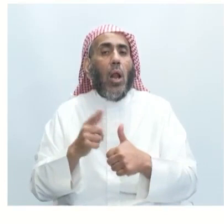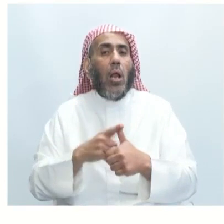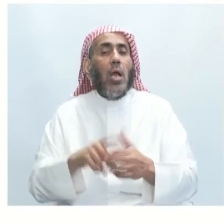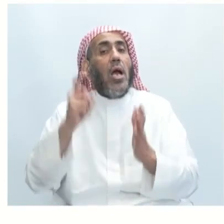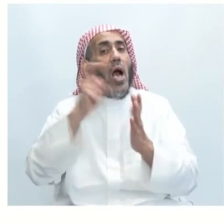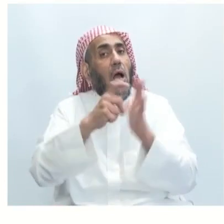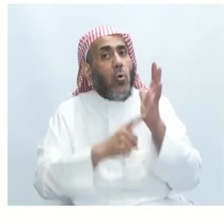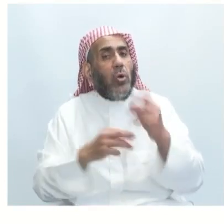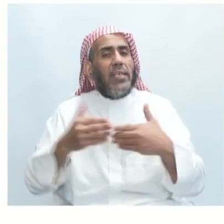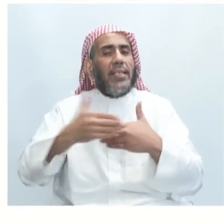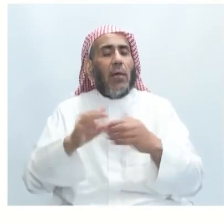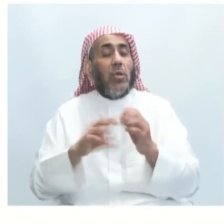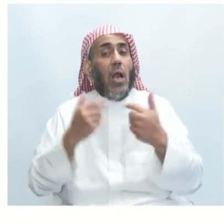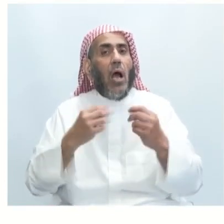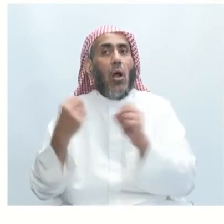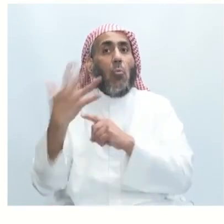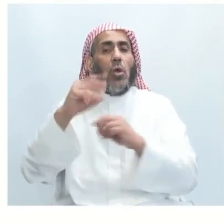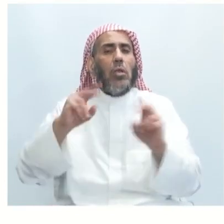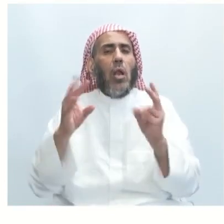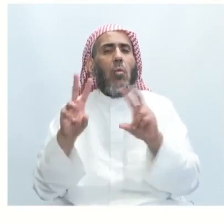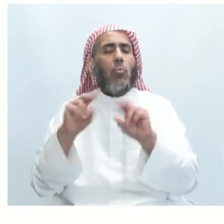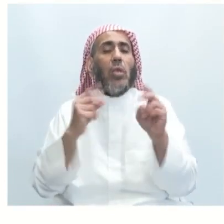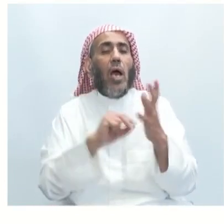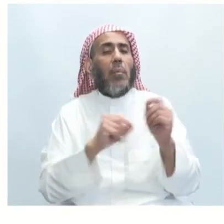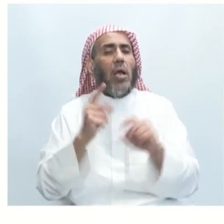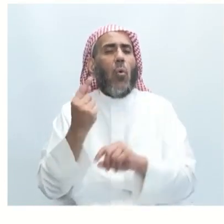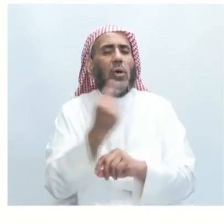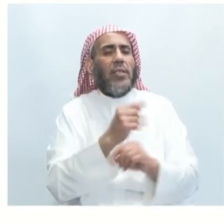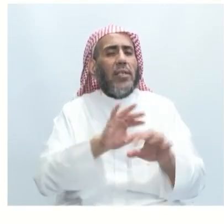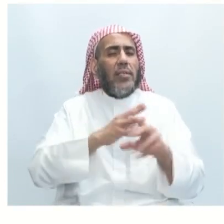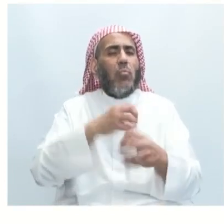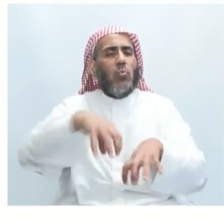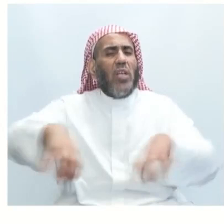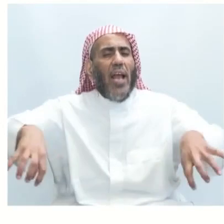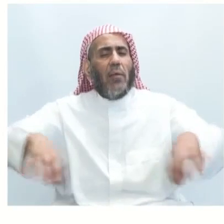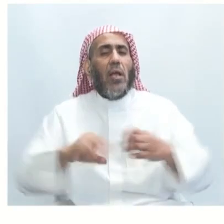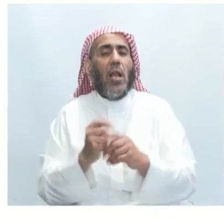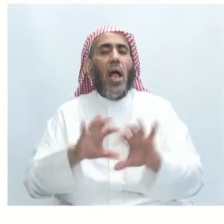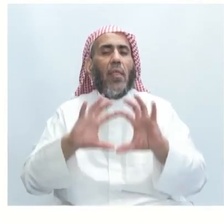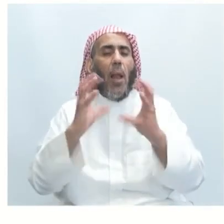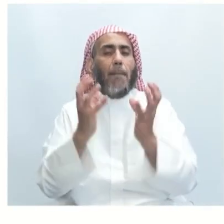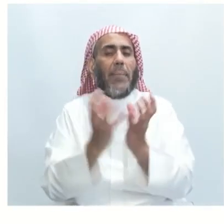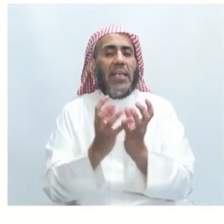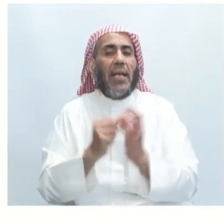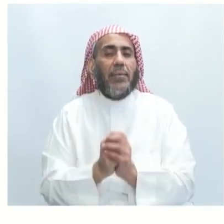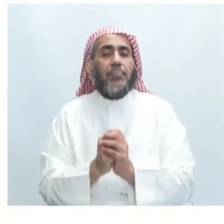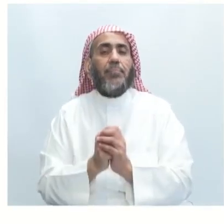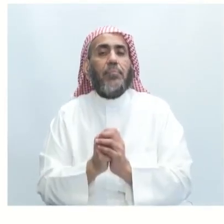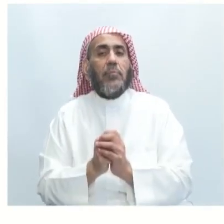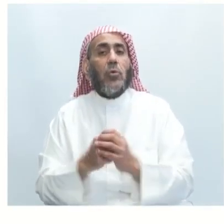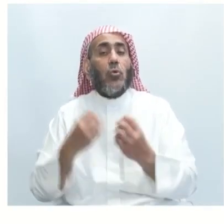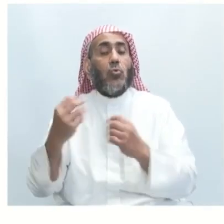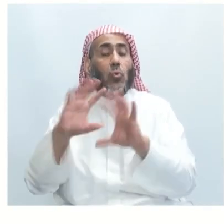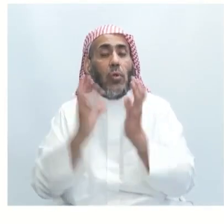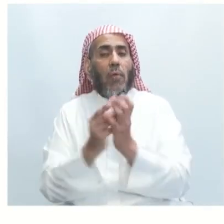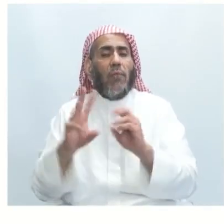قانون التقارب اي ادراك المثيرات المتقاربه كوحدات مستقله منفصله عن المجال التي تعرض